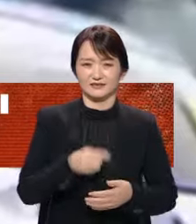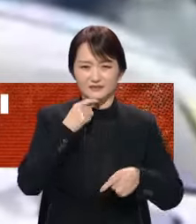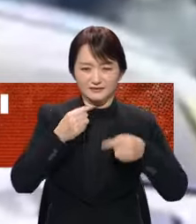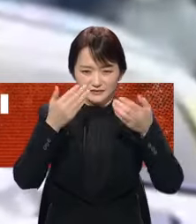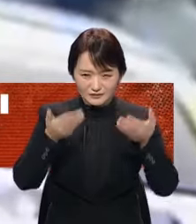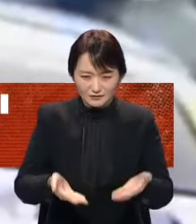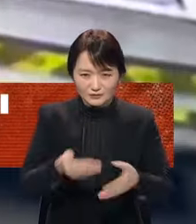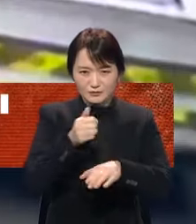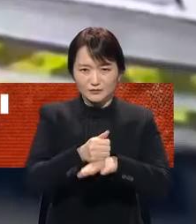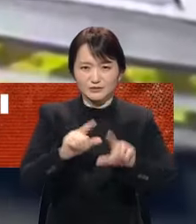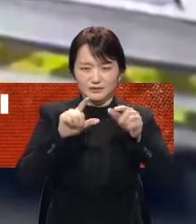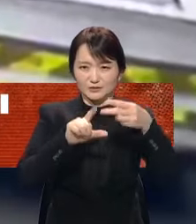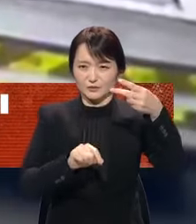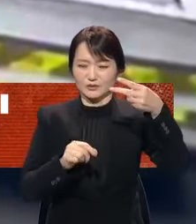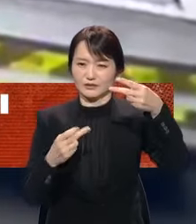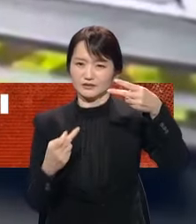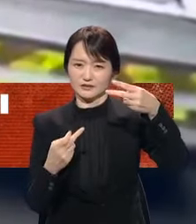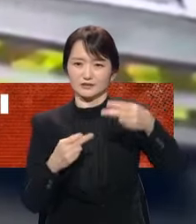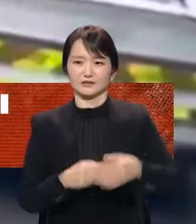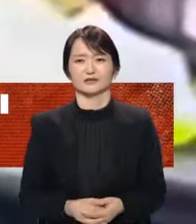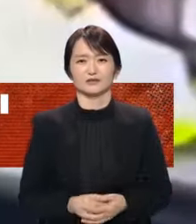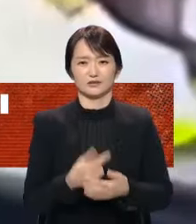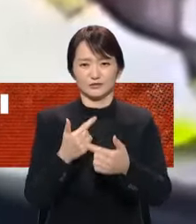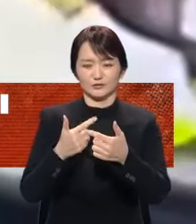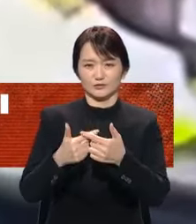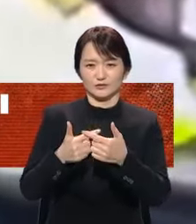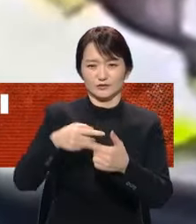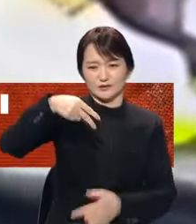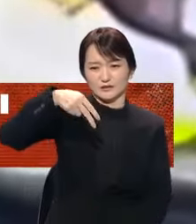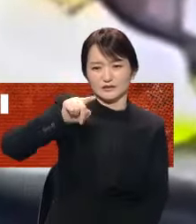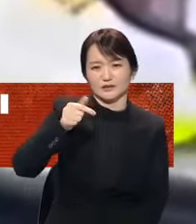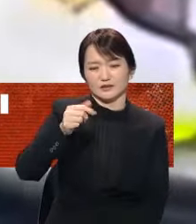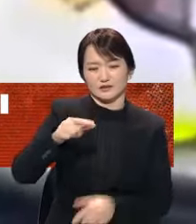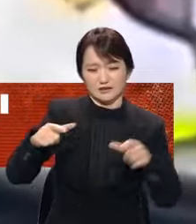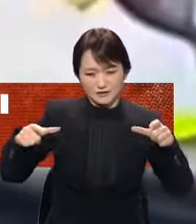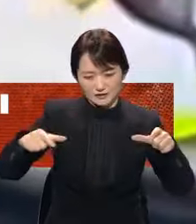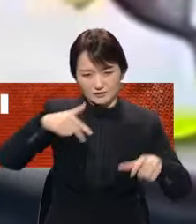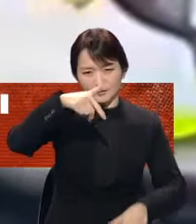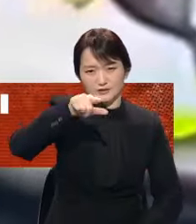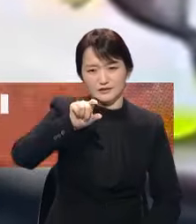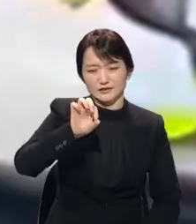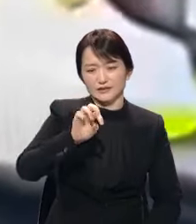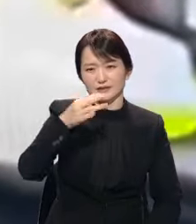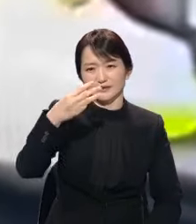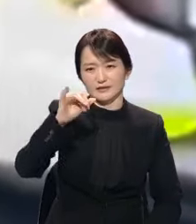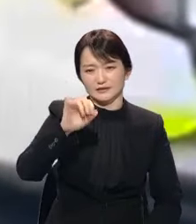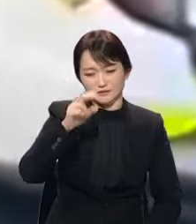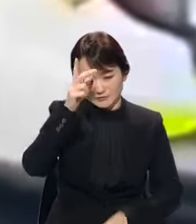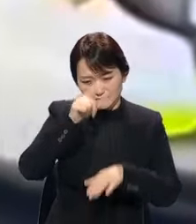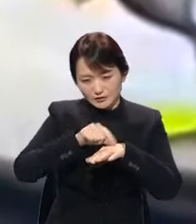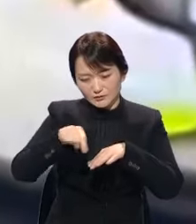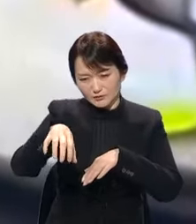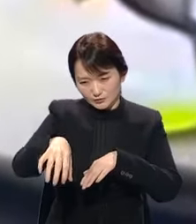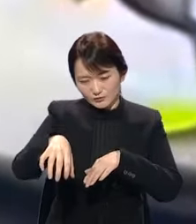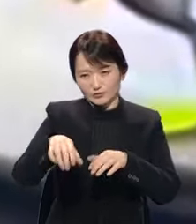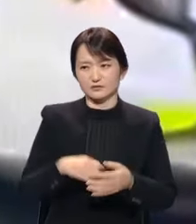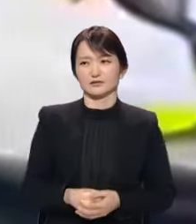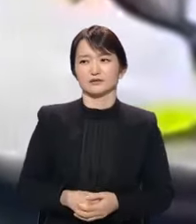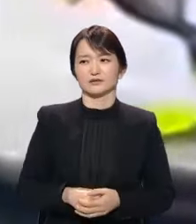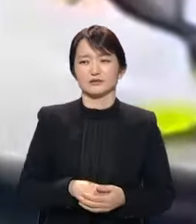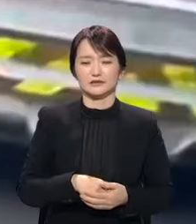12일 날이었고요 부산사하고 장림파출소 앞에 있었던 앞에서 있었던 일입니다 저 나이 또래 아이들이 이제 차를